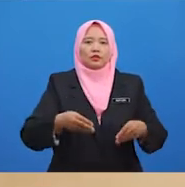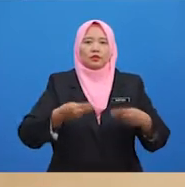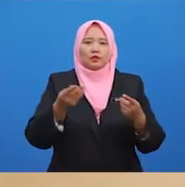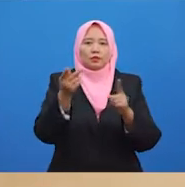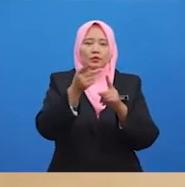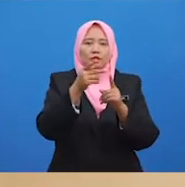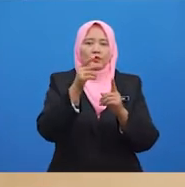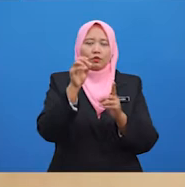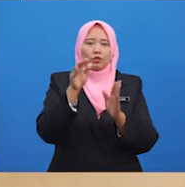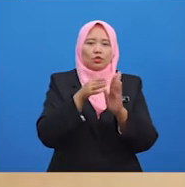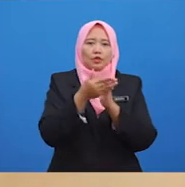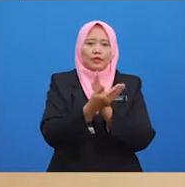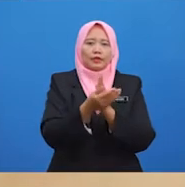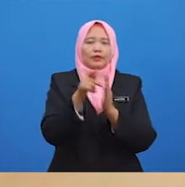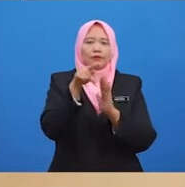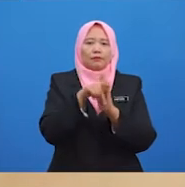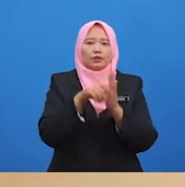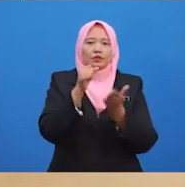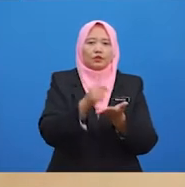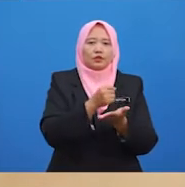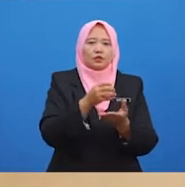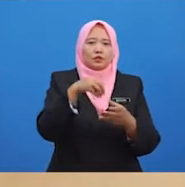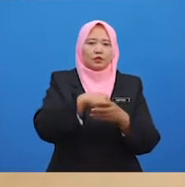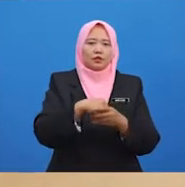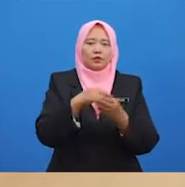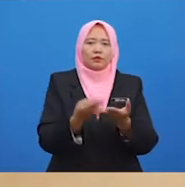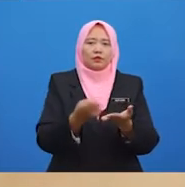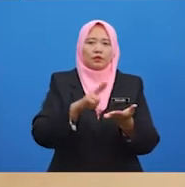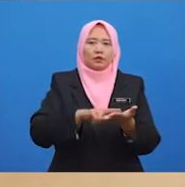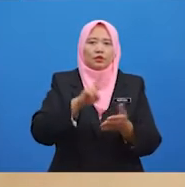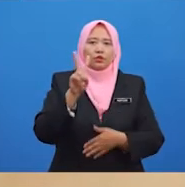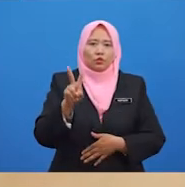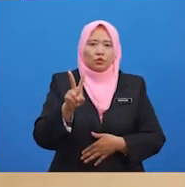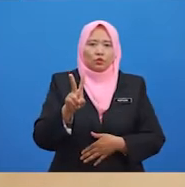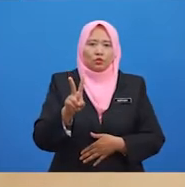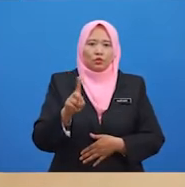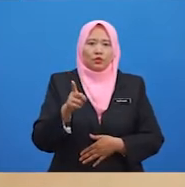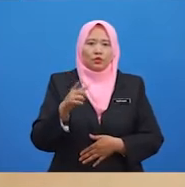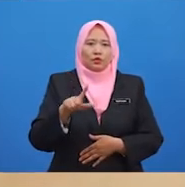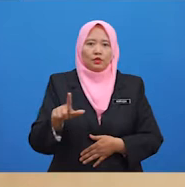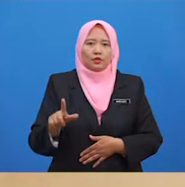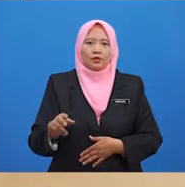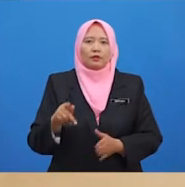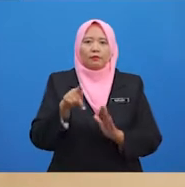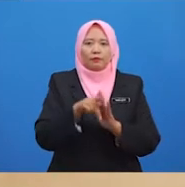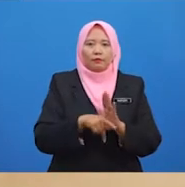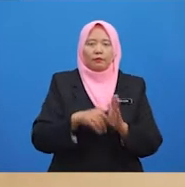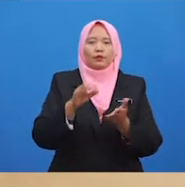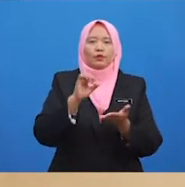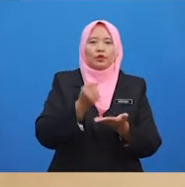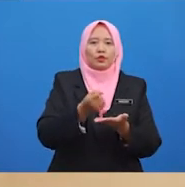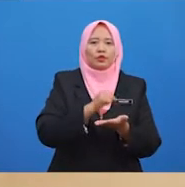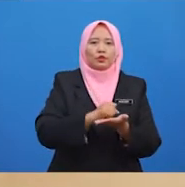sajak ialah penyajak mengatakan bahawa beliau ingin berbakti kepada tanah. Ini